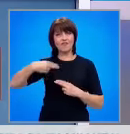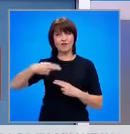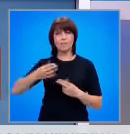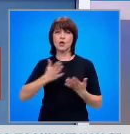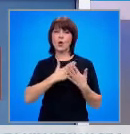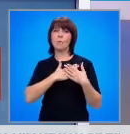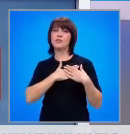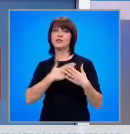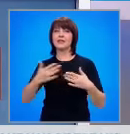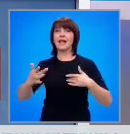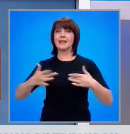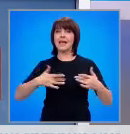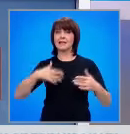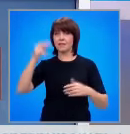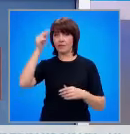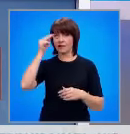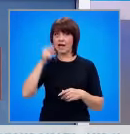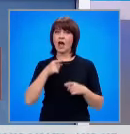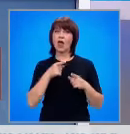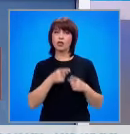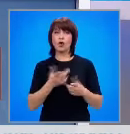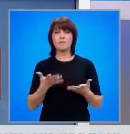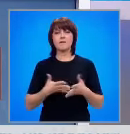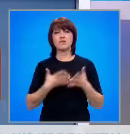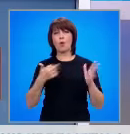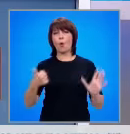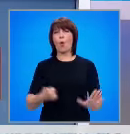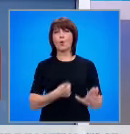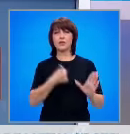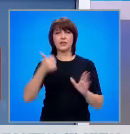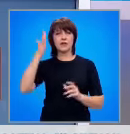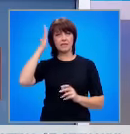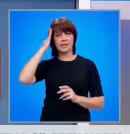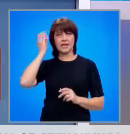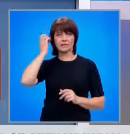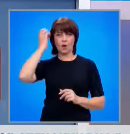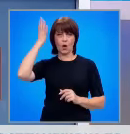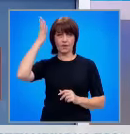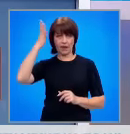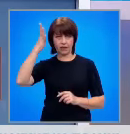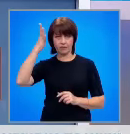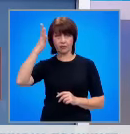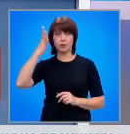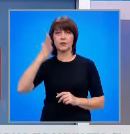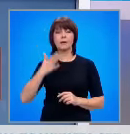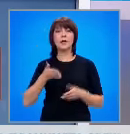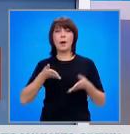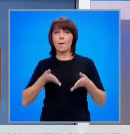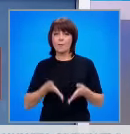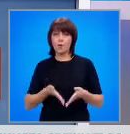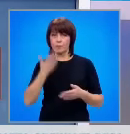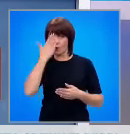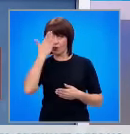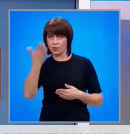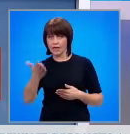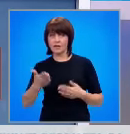най-обичните театри в страната. Досио Досев е носител на отличието на Министерството на културата Златен век Огърлие. Поклонението пред